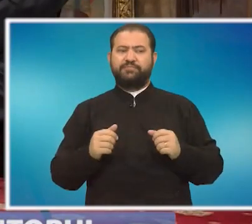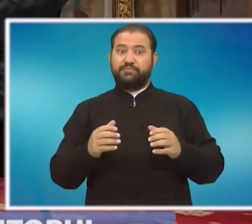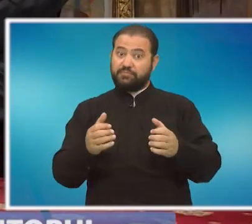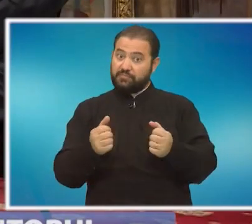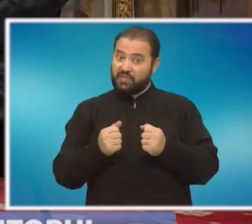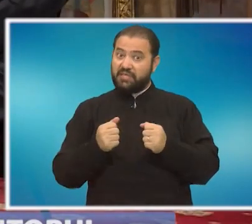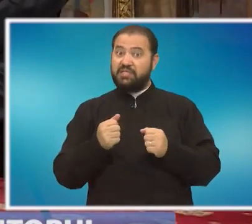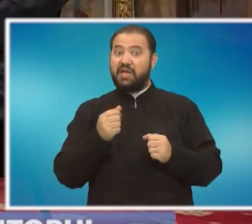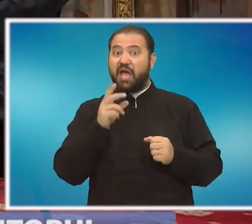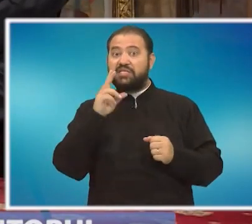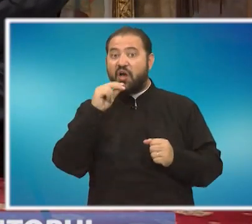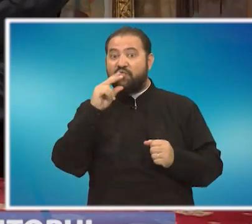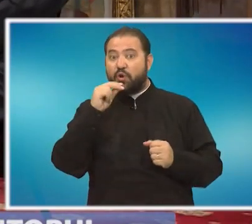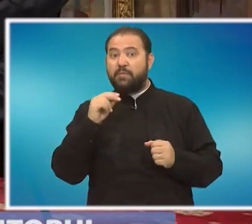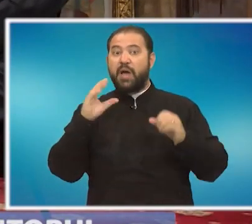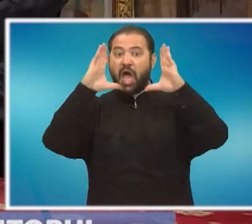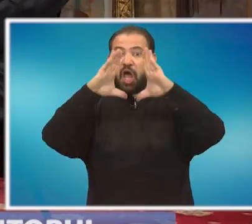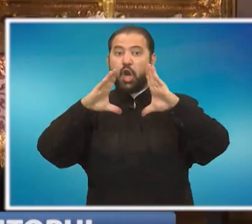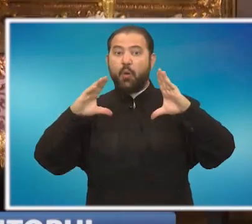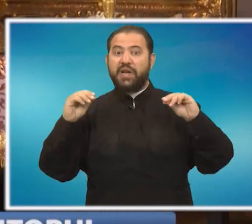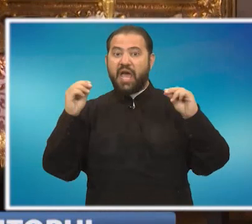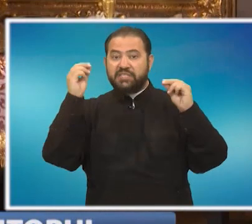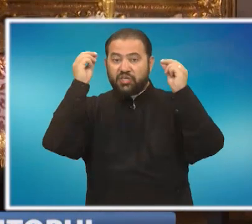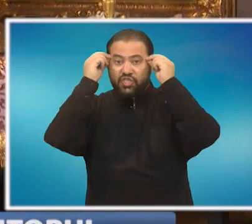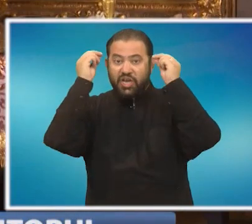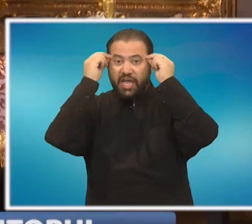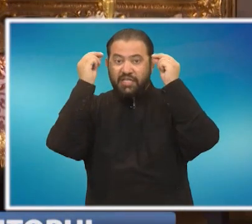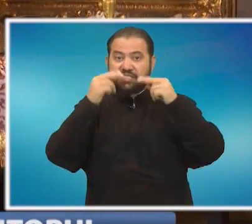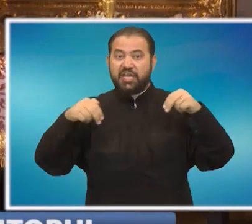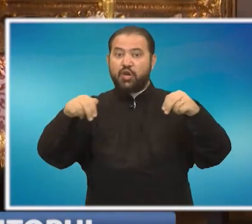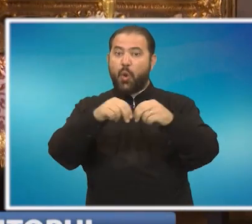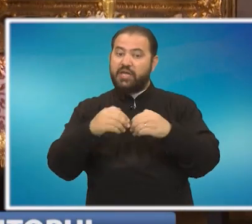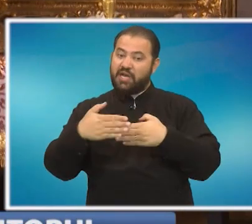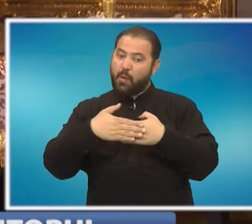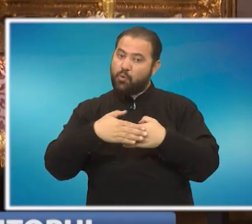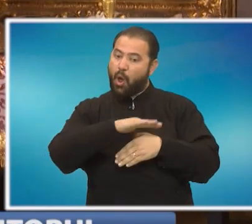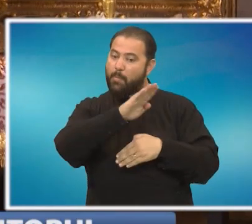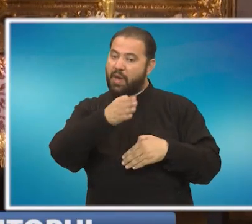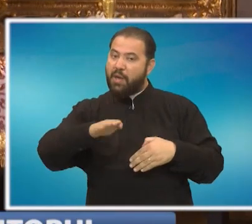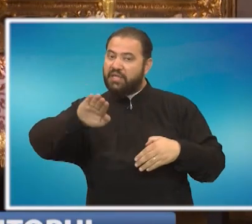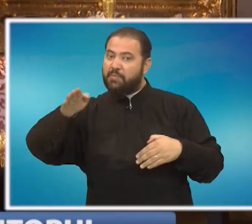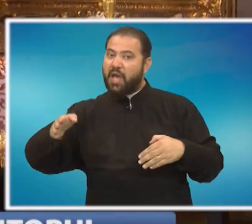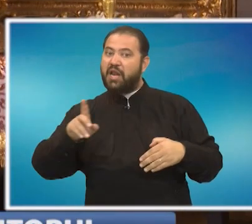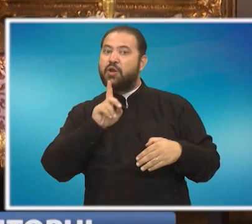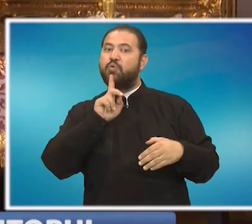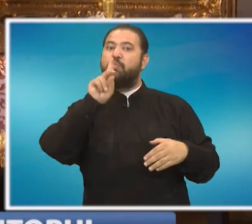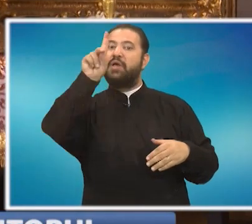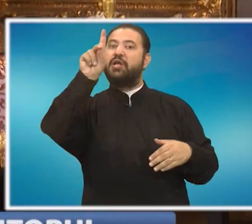păstrează graiul românesc și tradițiile noastre și la sudul Dunării. Așa se face că